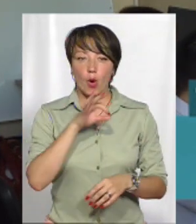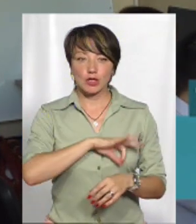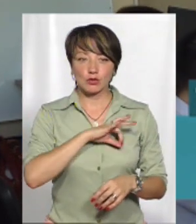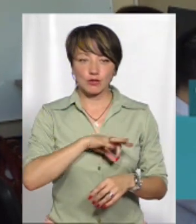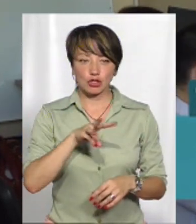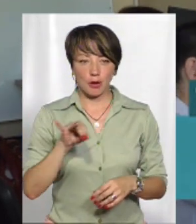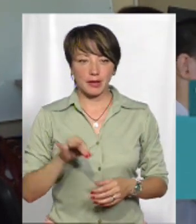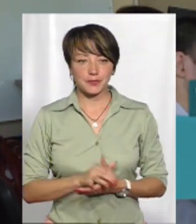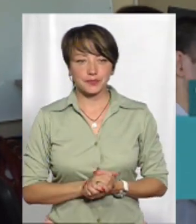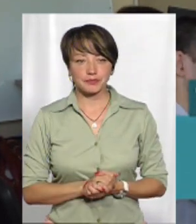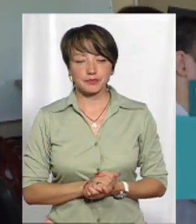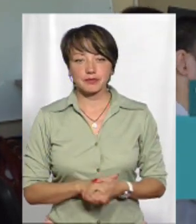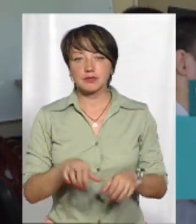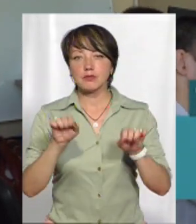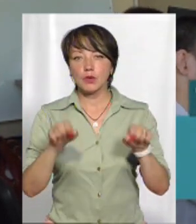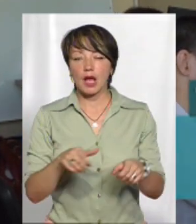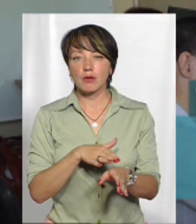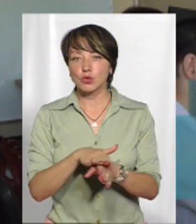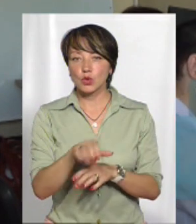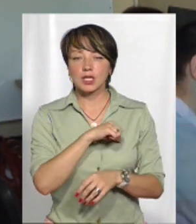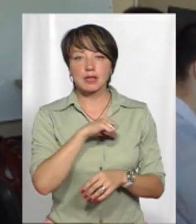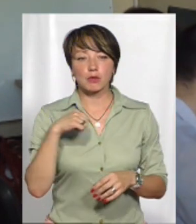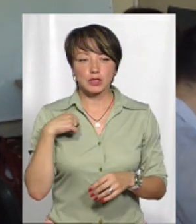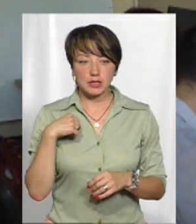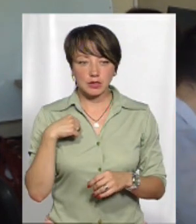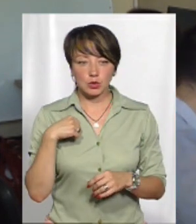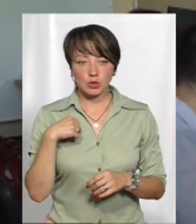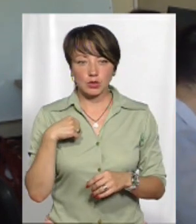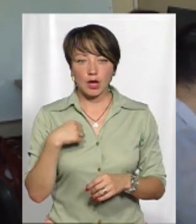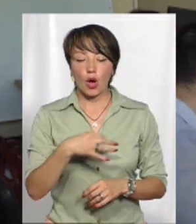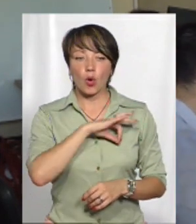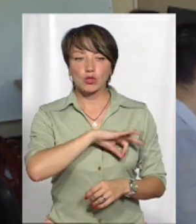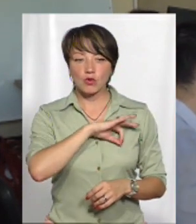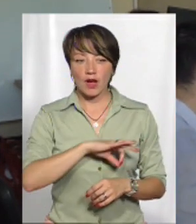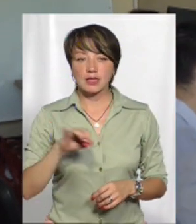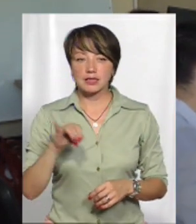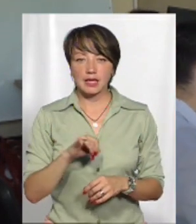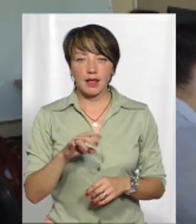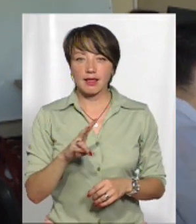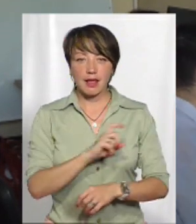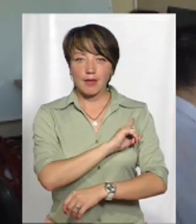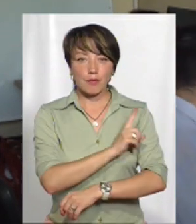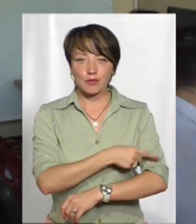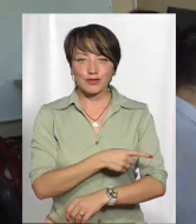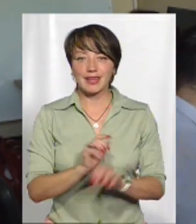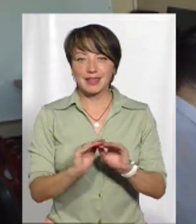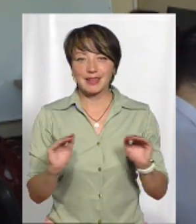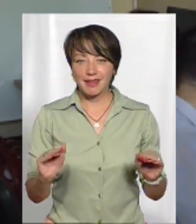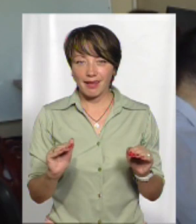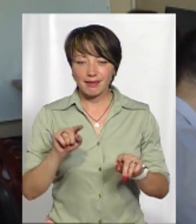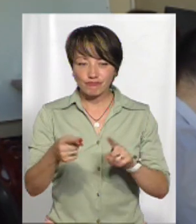користувачами. Могли абсолютно самостійно користуватися і не напружувати ні дітей, ні внуків,